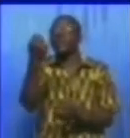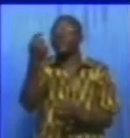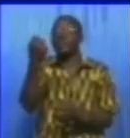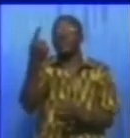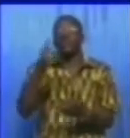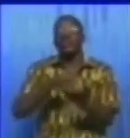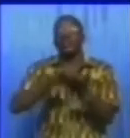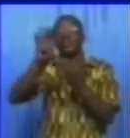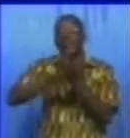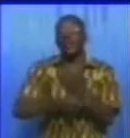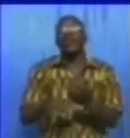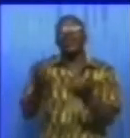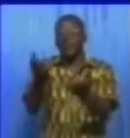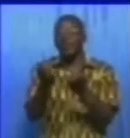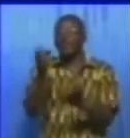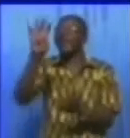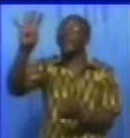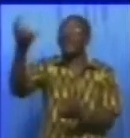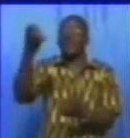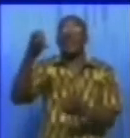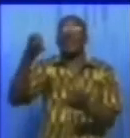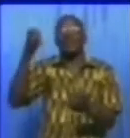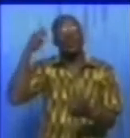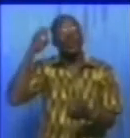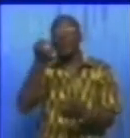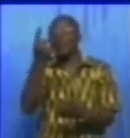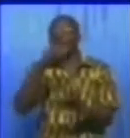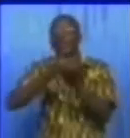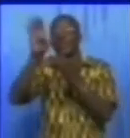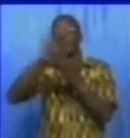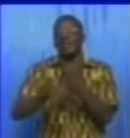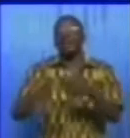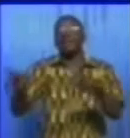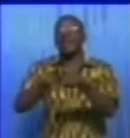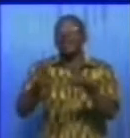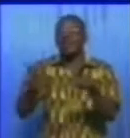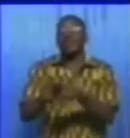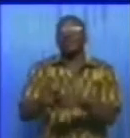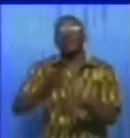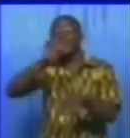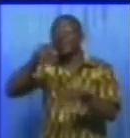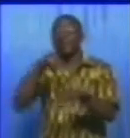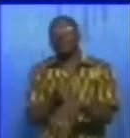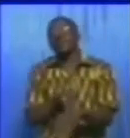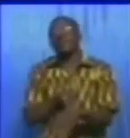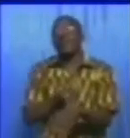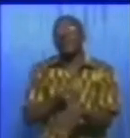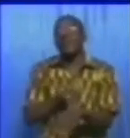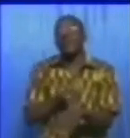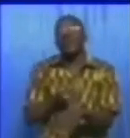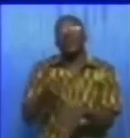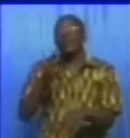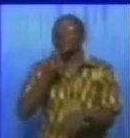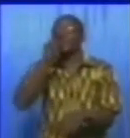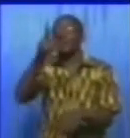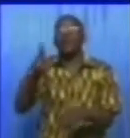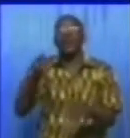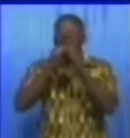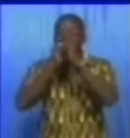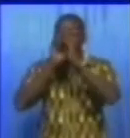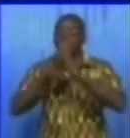un quatrième 11 décembre, ce n'est pas deuxième. On veut que ça soit même quatrième. En ce moment-là, on sera en paix et